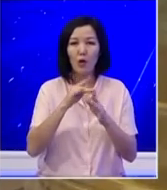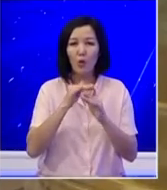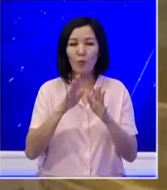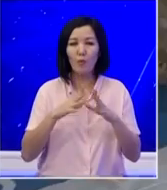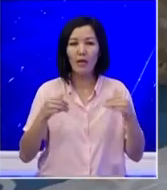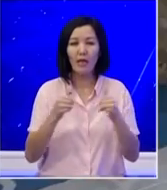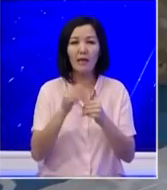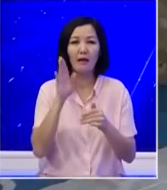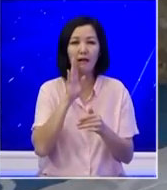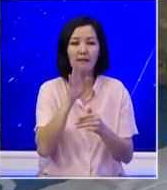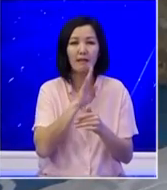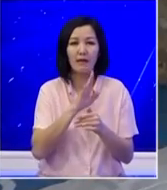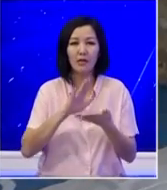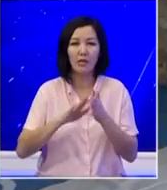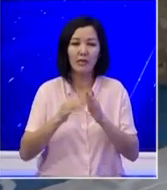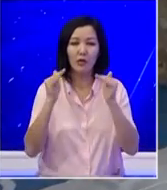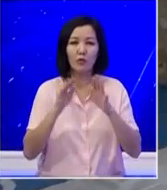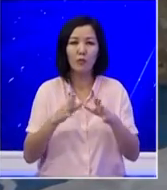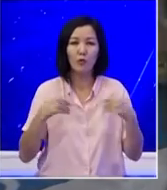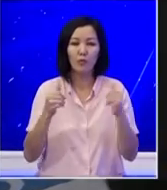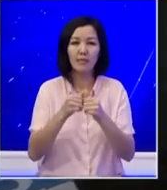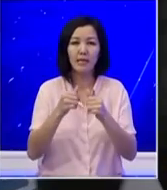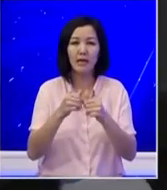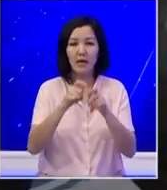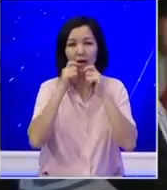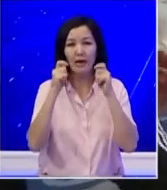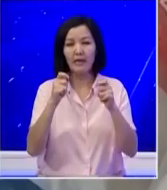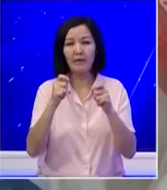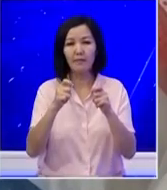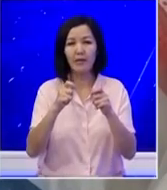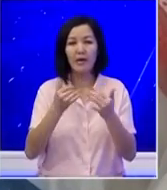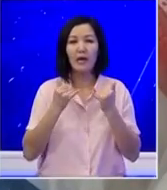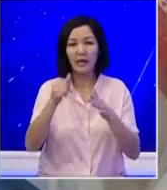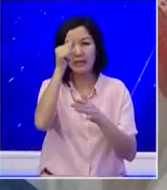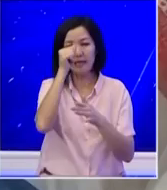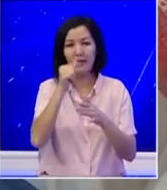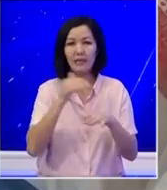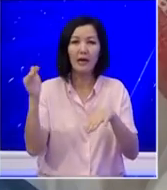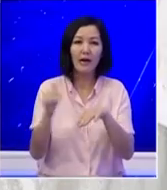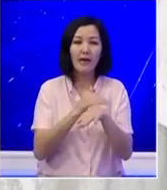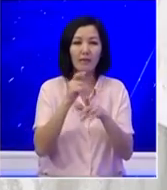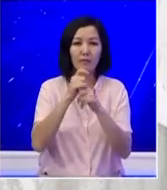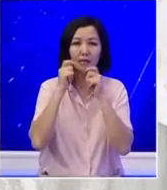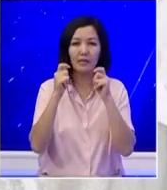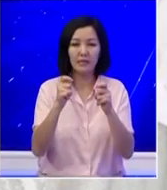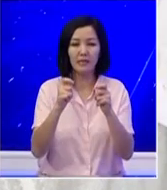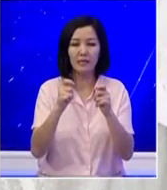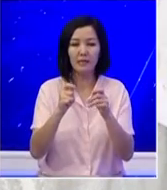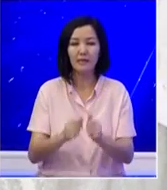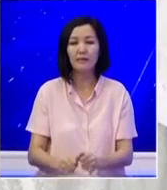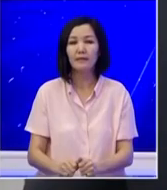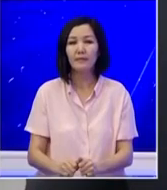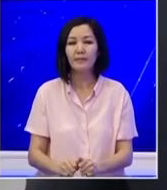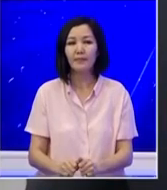мен мұқтаж жандарға жан жылуын сезіндірді. Қасиеттайдың шапағатымен күрделі кезеңде көппен бірге екенін